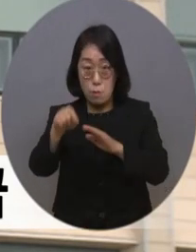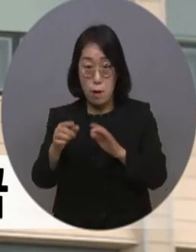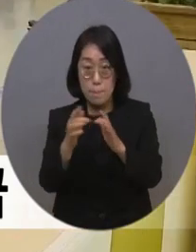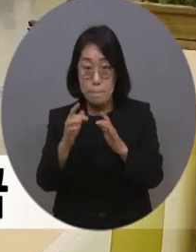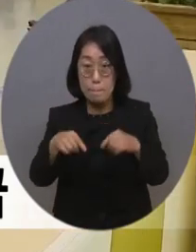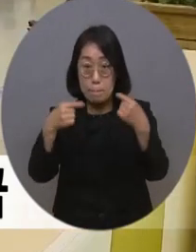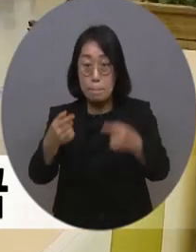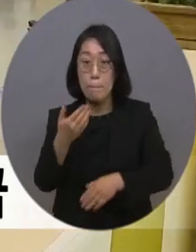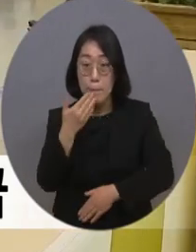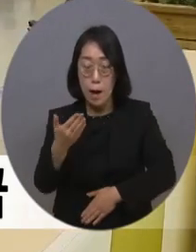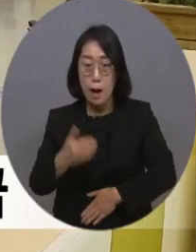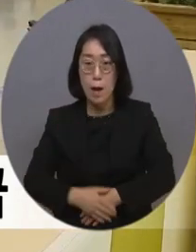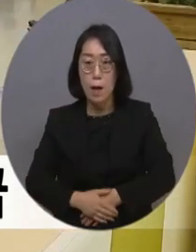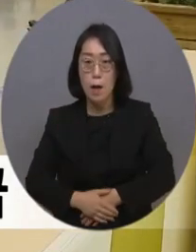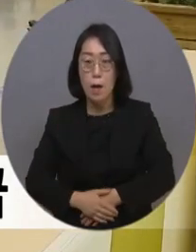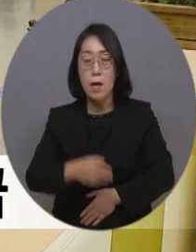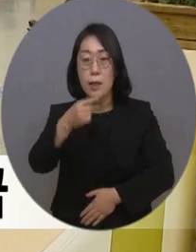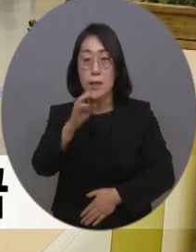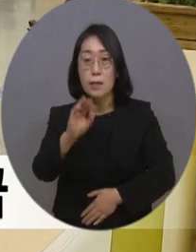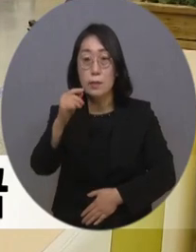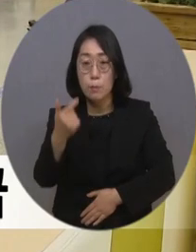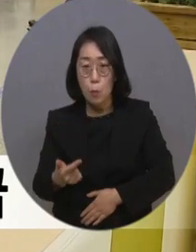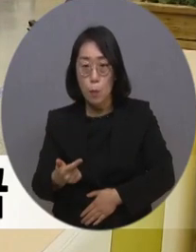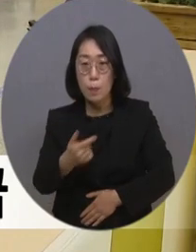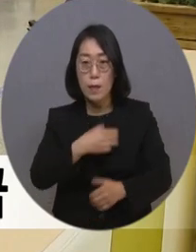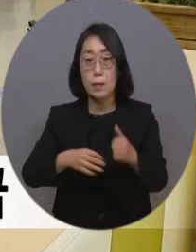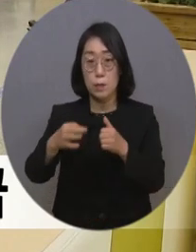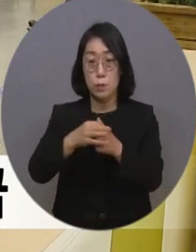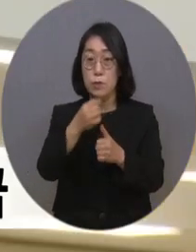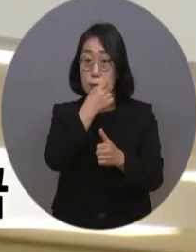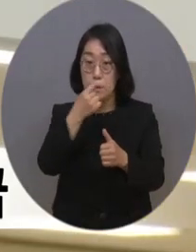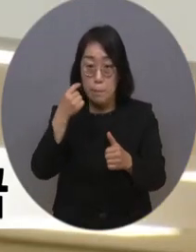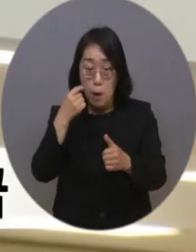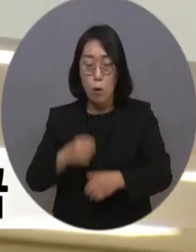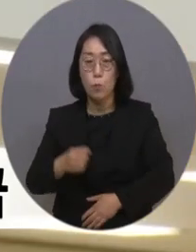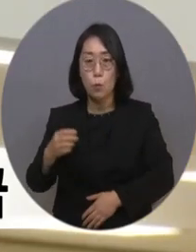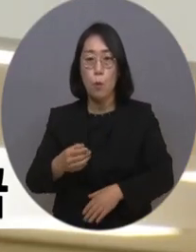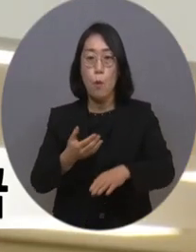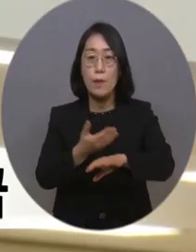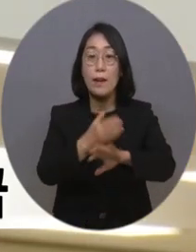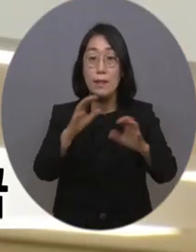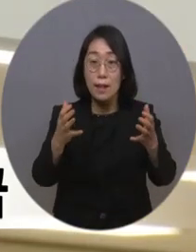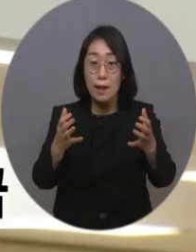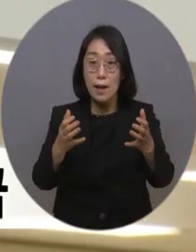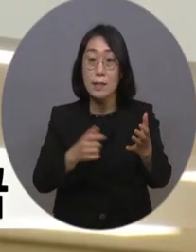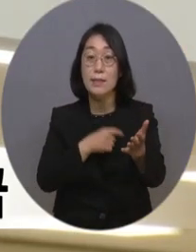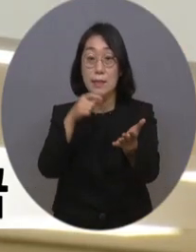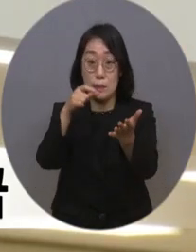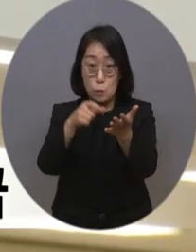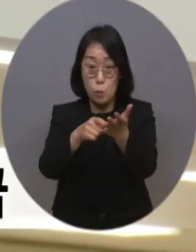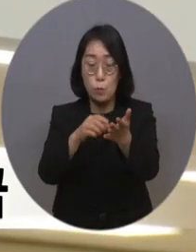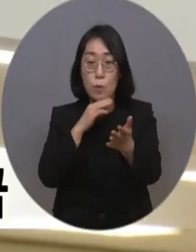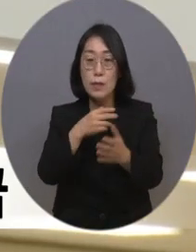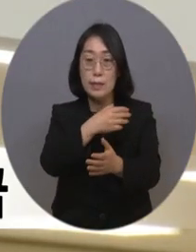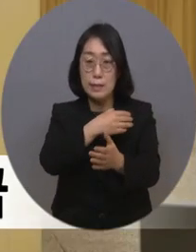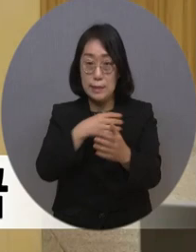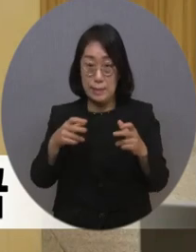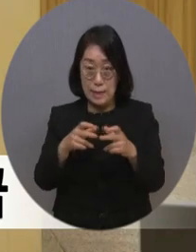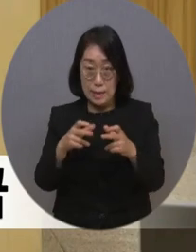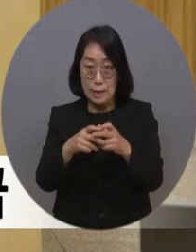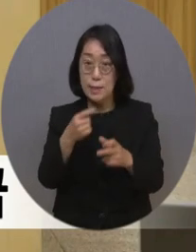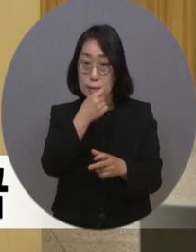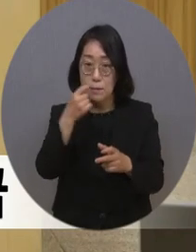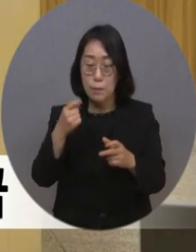서비스를 통해 주민등록등본과 국민 기초생활수급자 증명서 외국인등록 사실 증명서 장애인 증명서